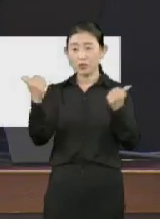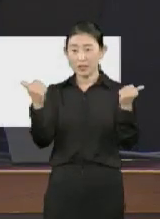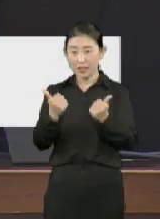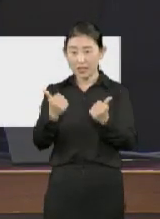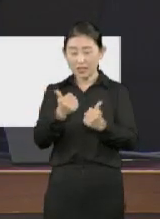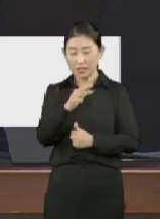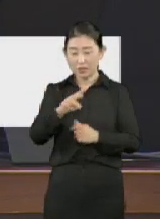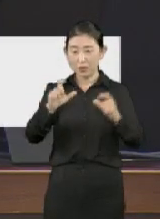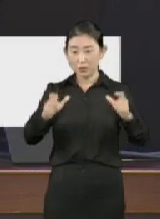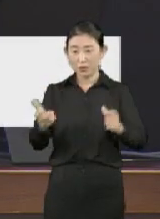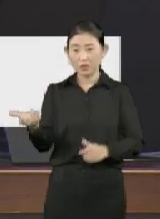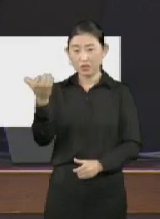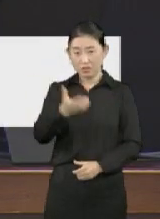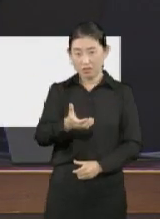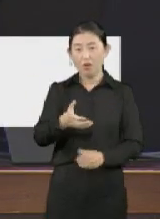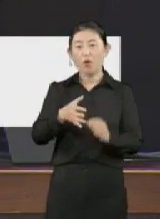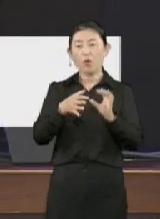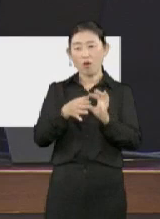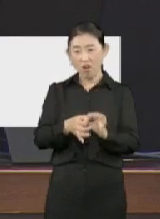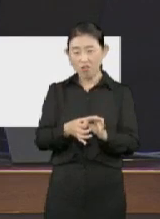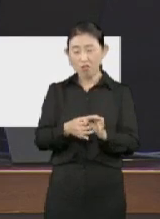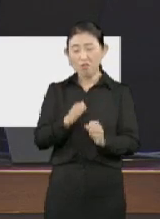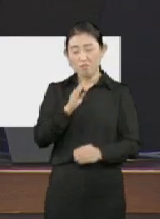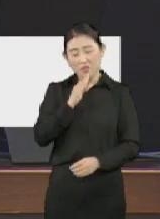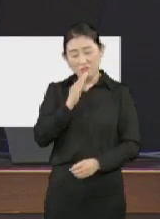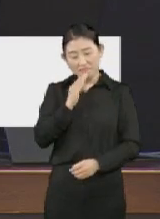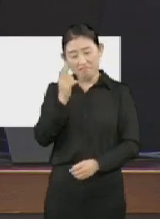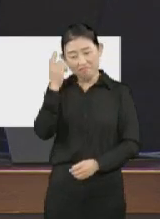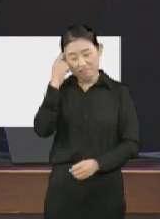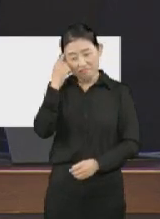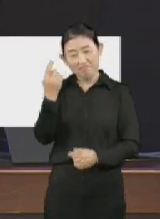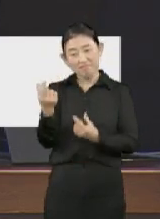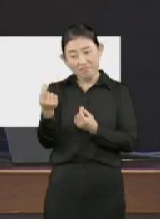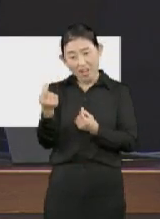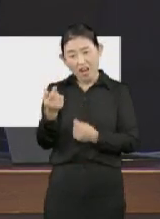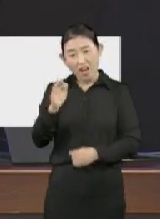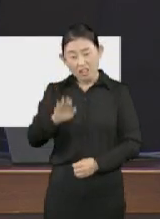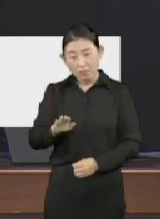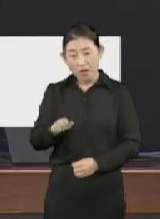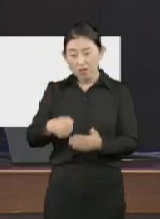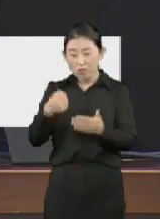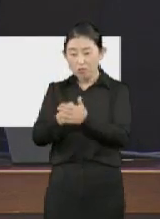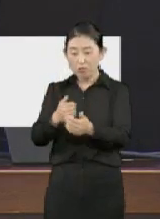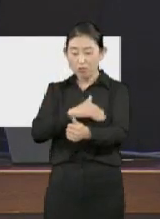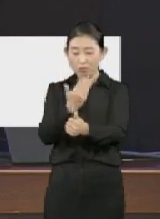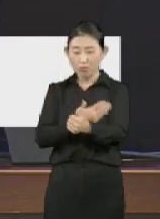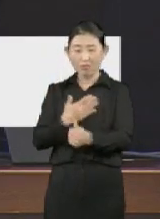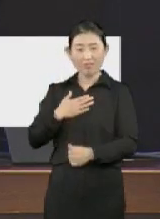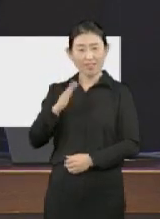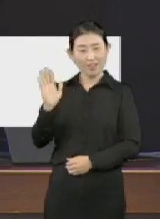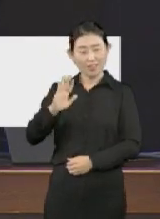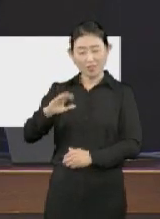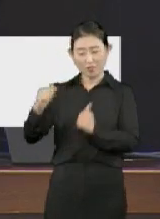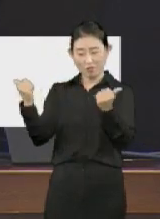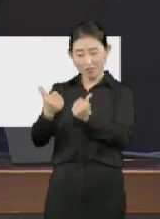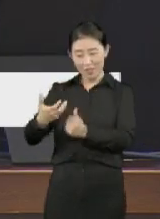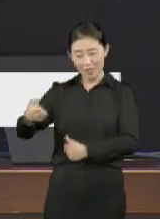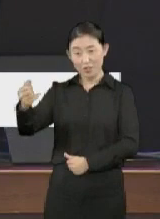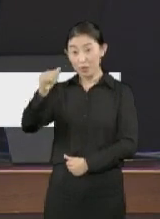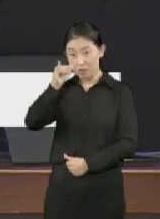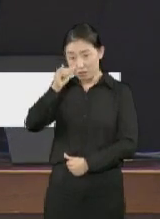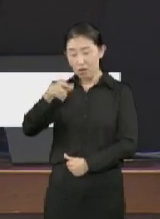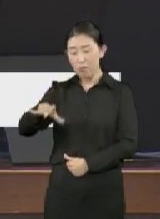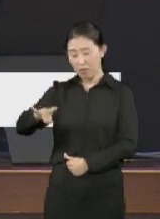당 3종으로 언어는 것이 좋지 않을까 라는 생각을 가지고 있으나 이것에 대해서는 결정권은 국회에 있읍니다 서